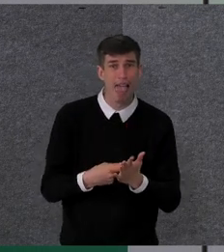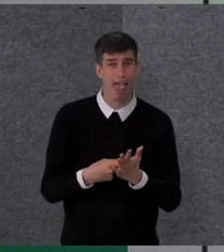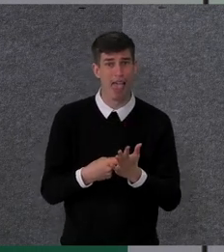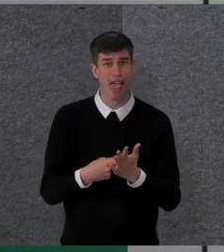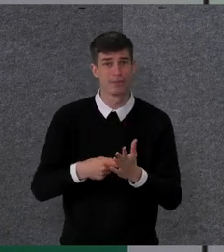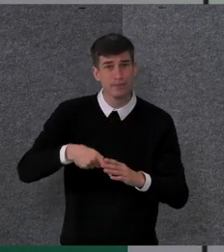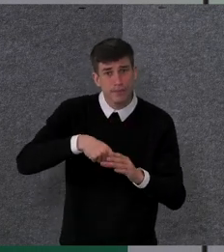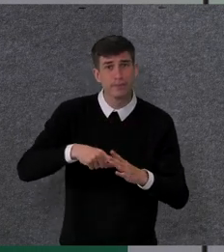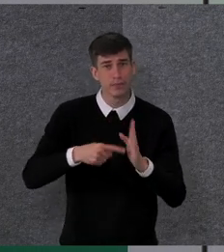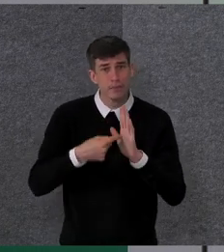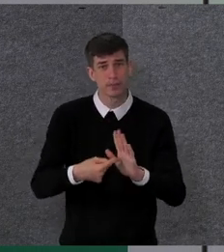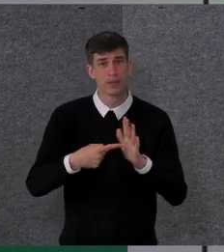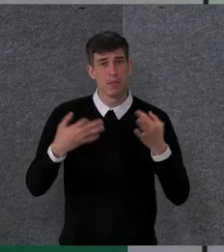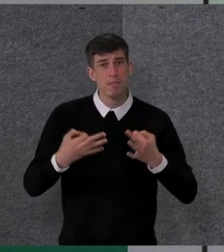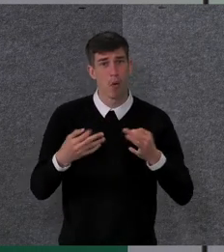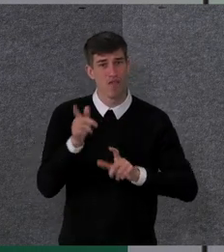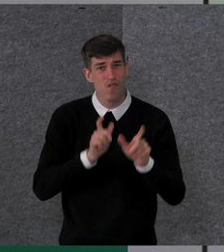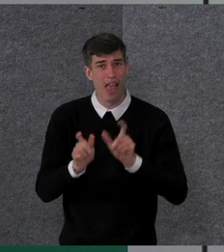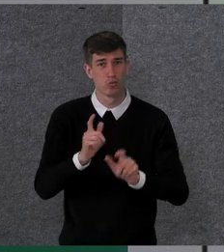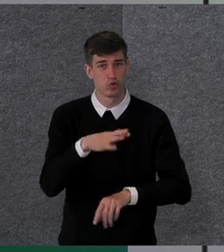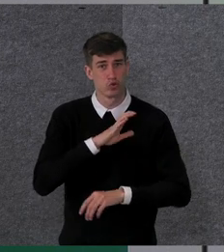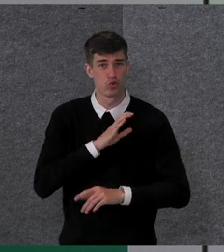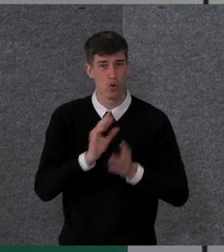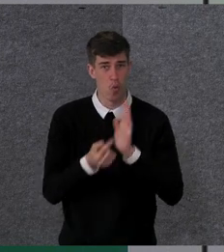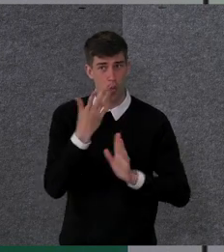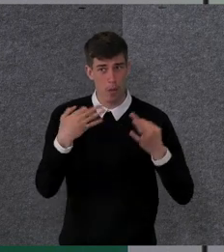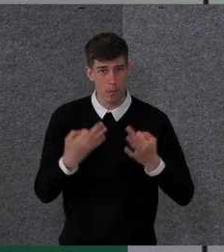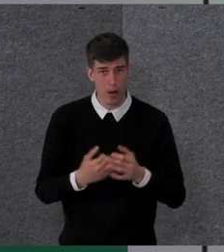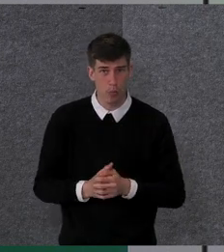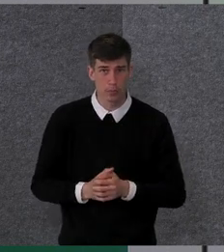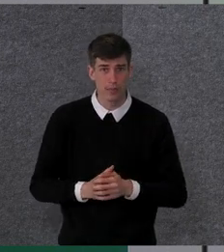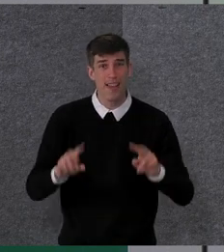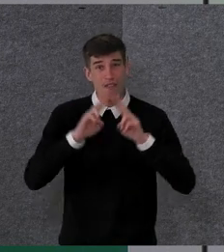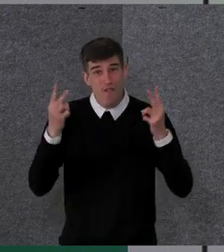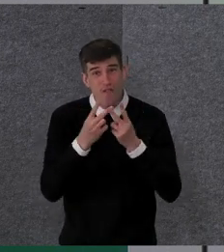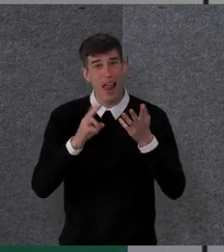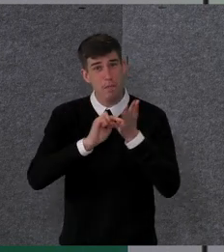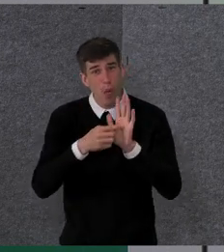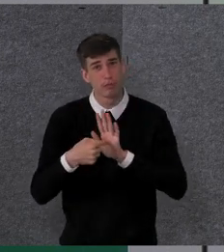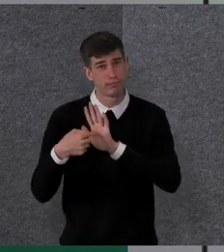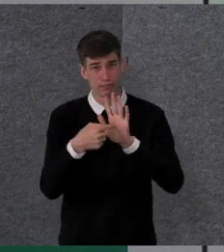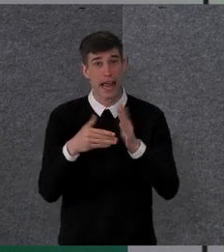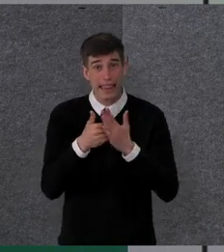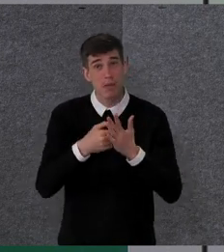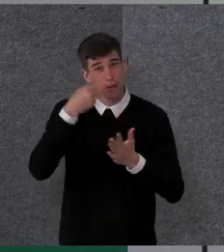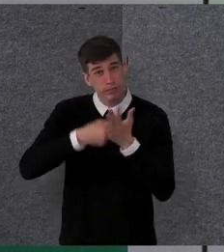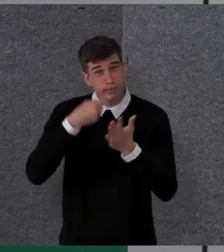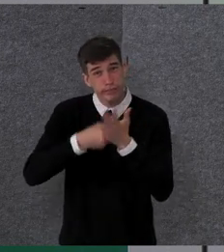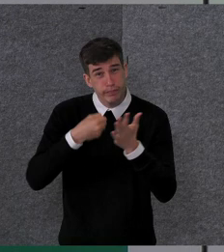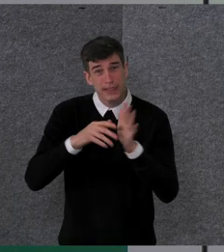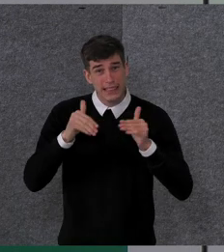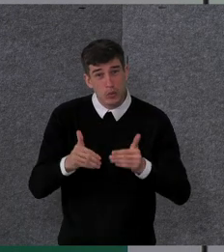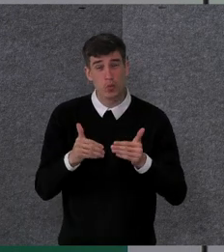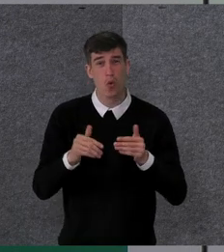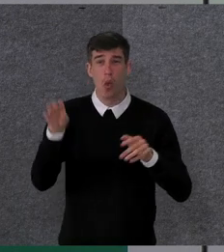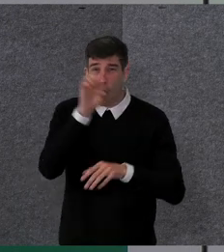Inneren verteidigt, hat überhaupt eine Chance, einen positiven Einfluss in der Welt zu nehmen. Und deshalb kämpfen wir diesen Herbst auch